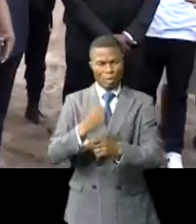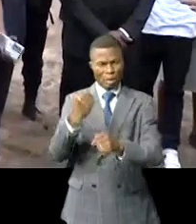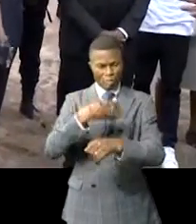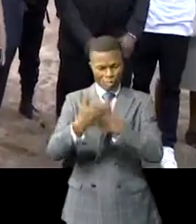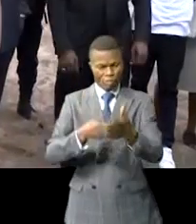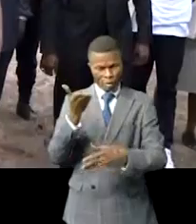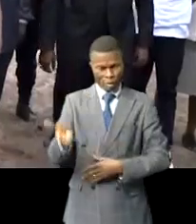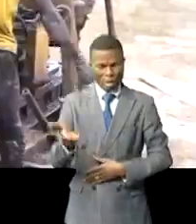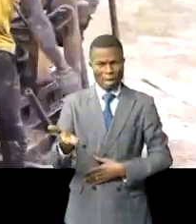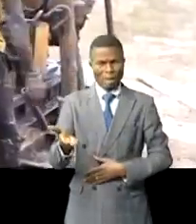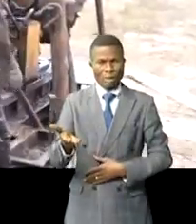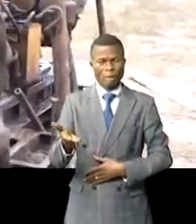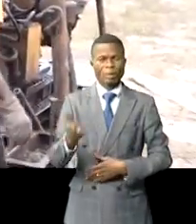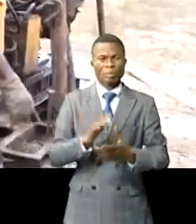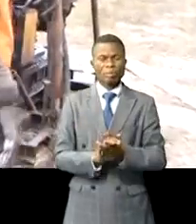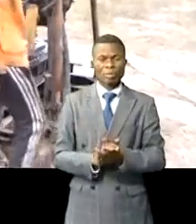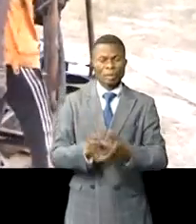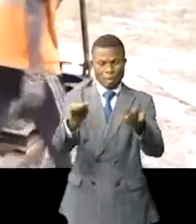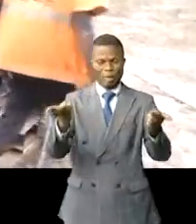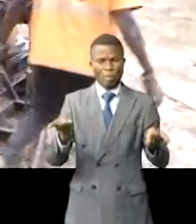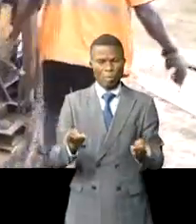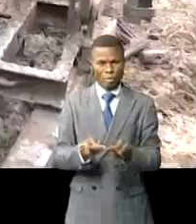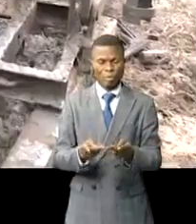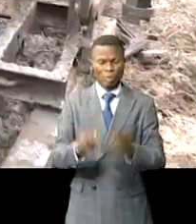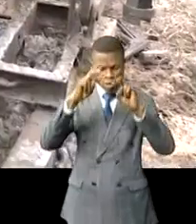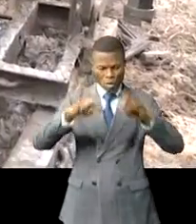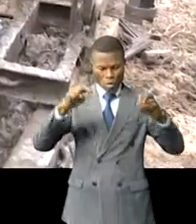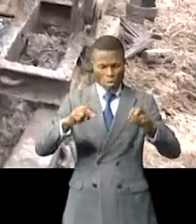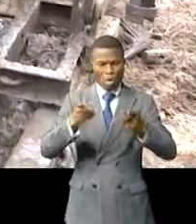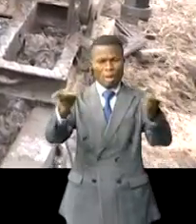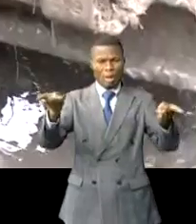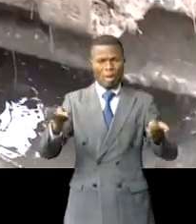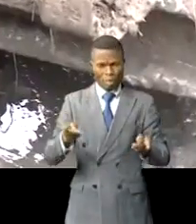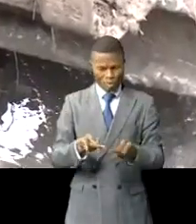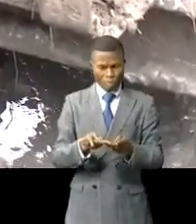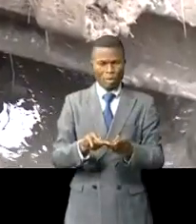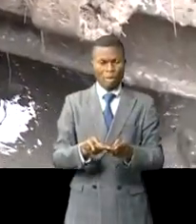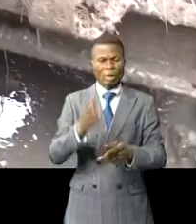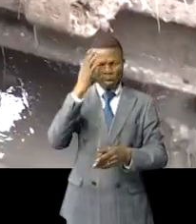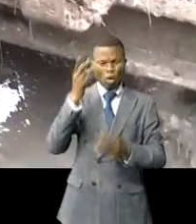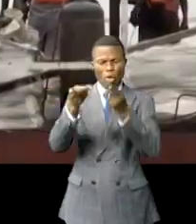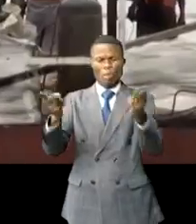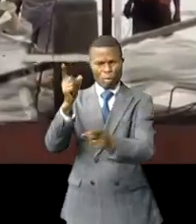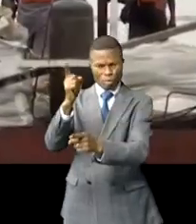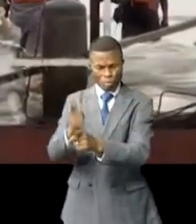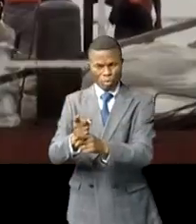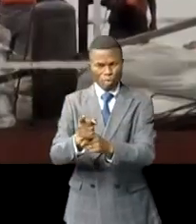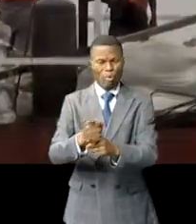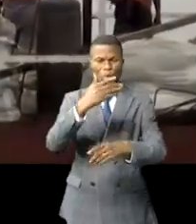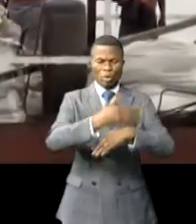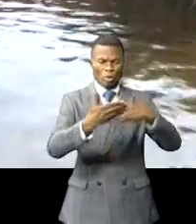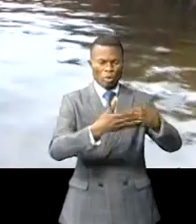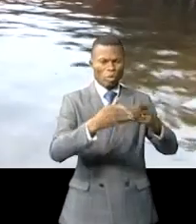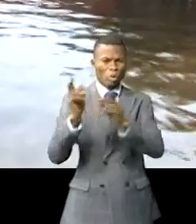qui devrait être réalisé. Et sur terrain, les études environnementales ont pu identifier des sites idoines pour la